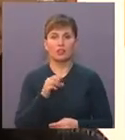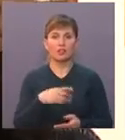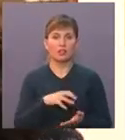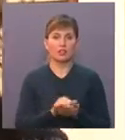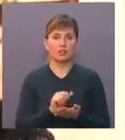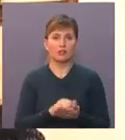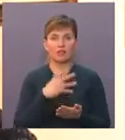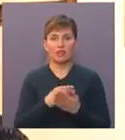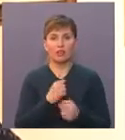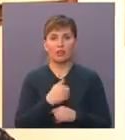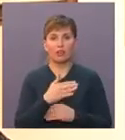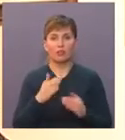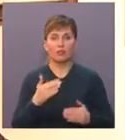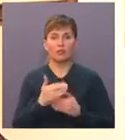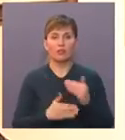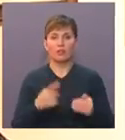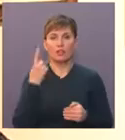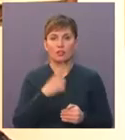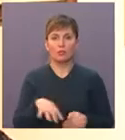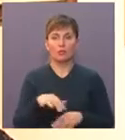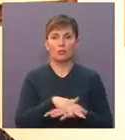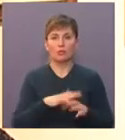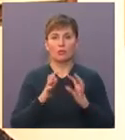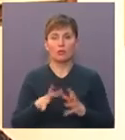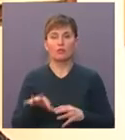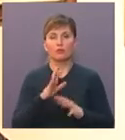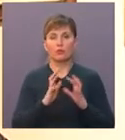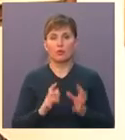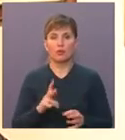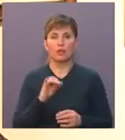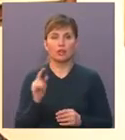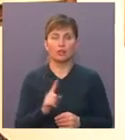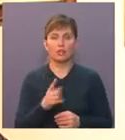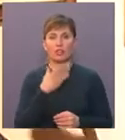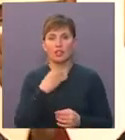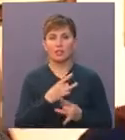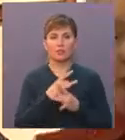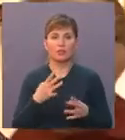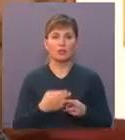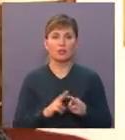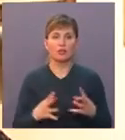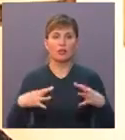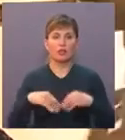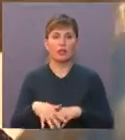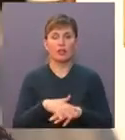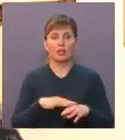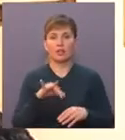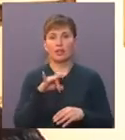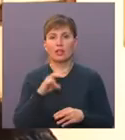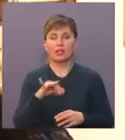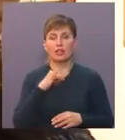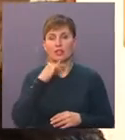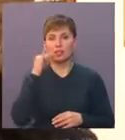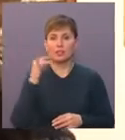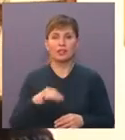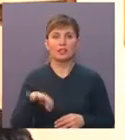занимаюсь. В своих работах я продвигаю идею всеобщего мира во всем мире. Наурыз – красивый праздник, который объединяет народы Ирана и Казахстана